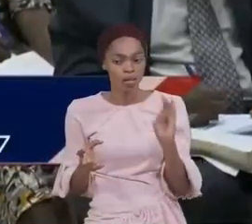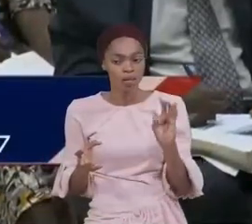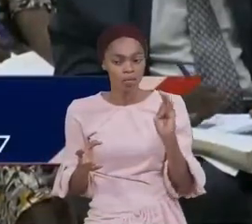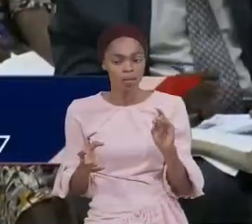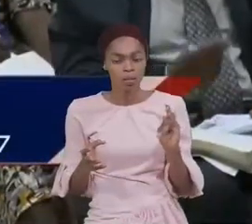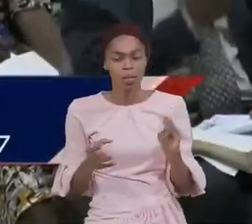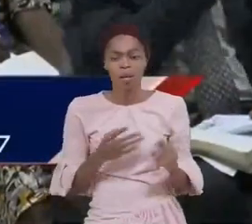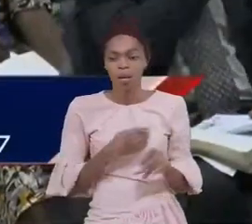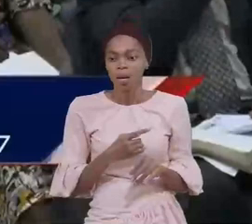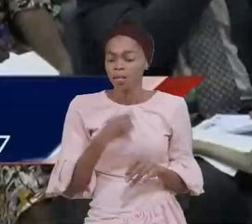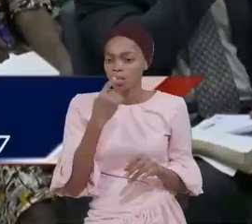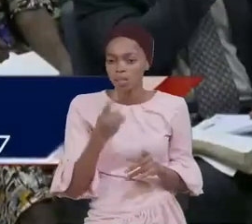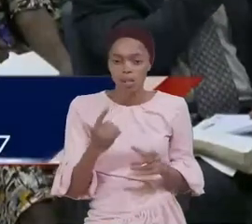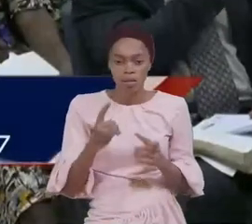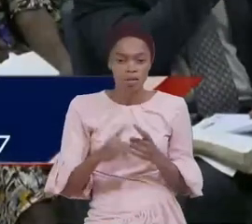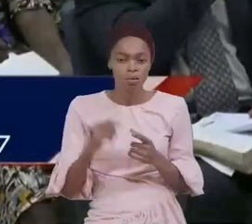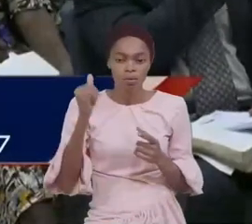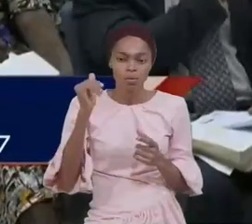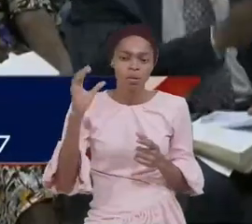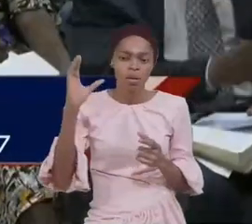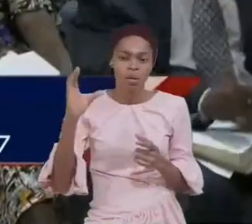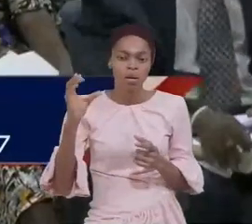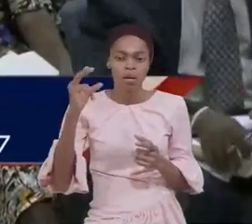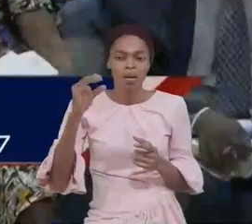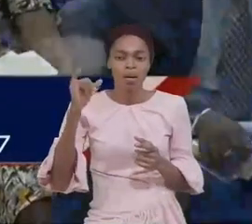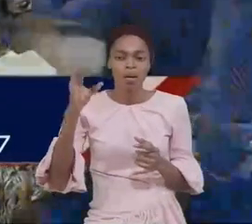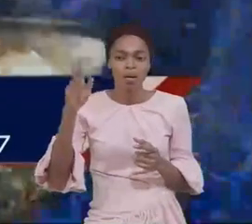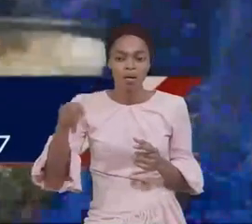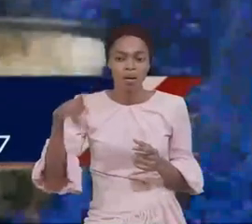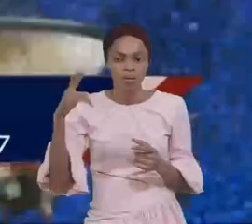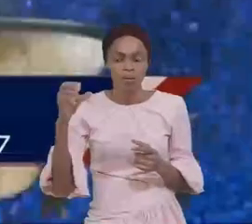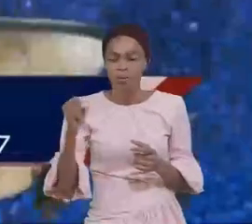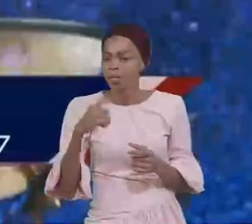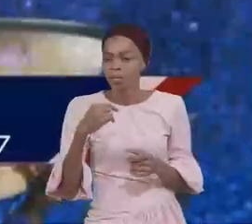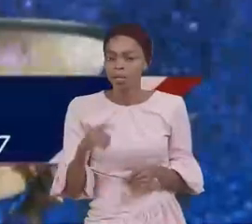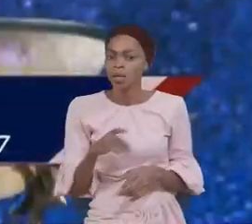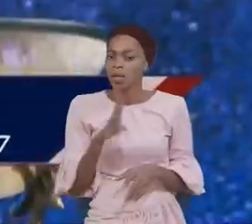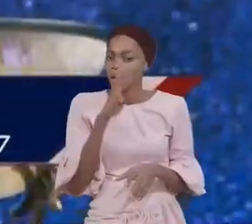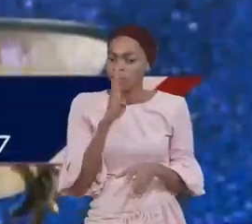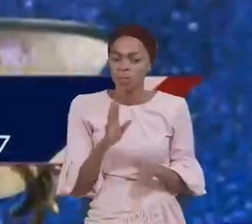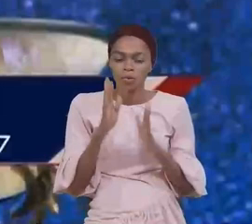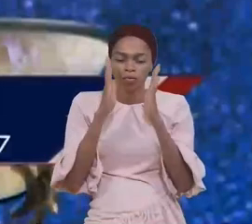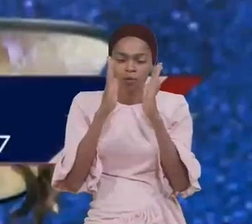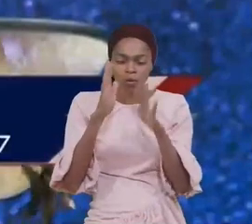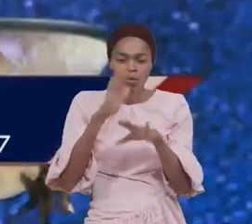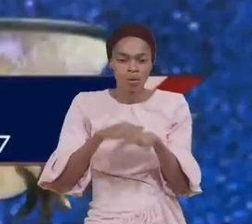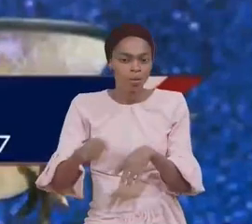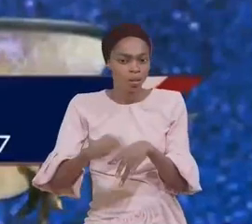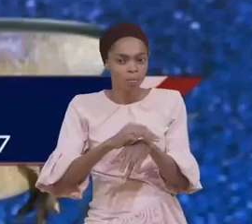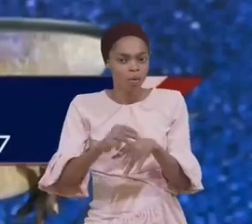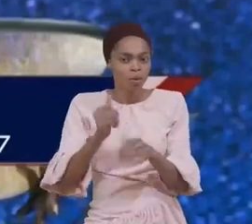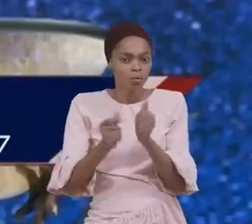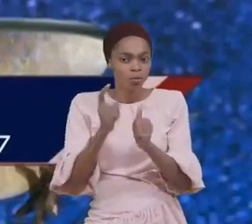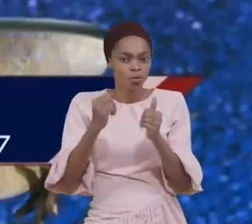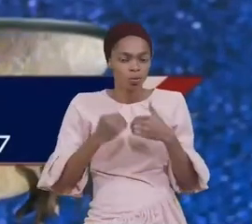17. Et dites à Archip, prends garde au ministère que tu as reçu dans le